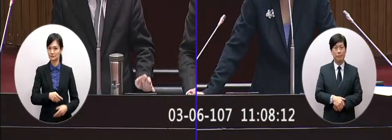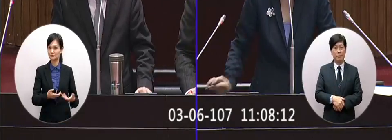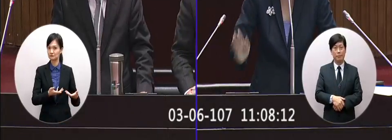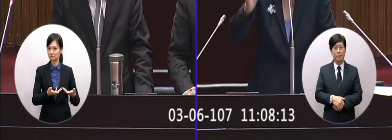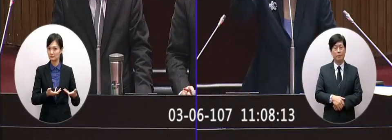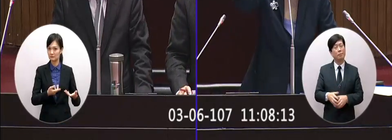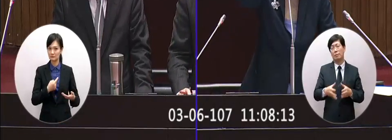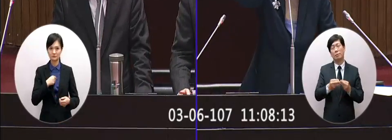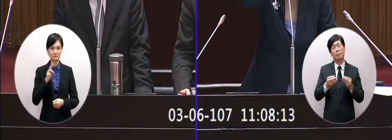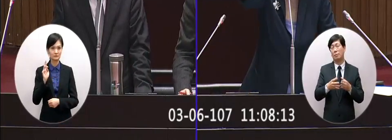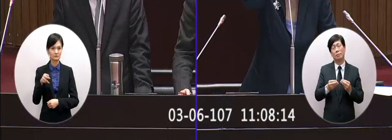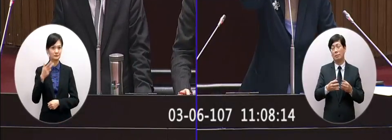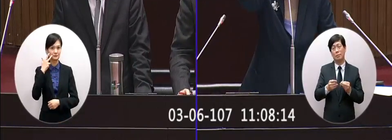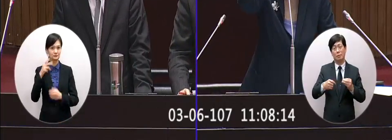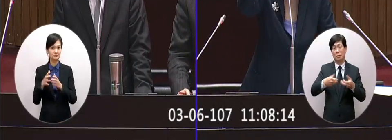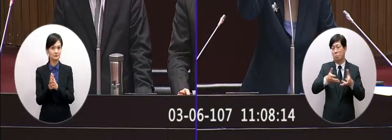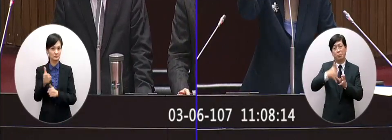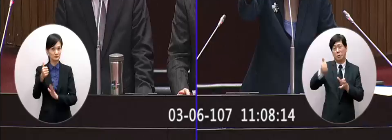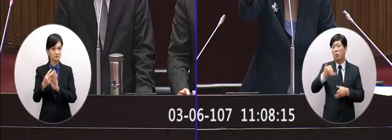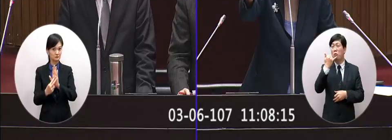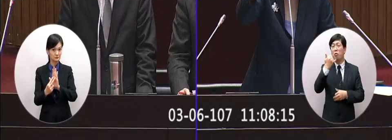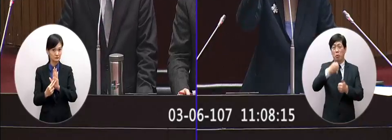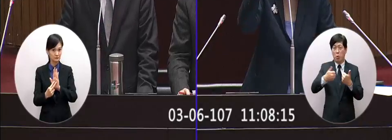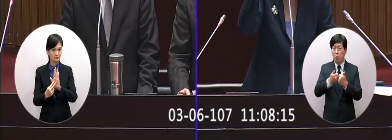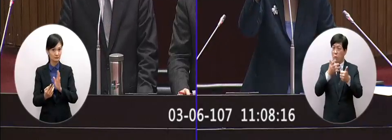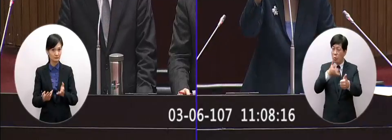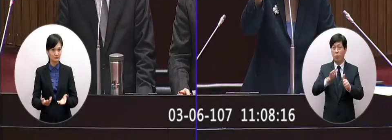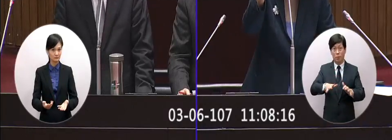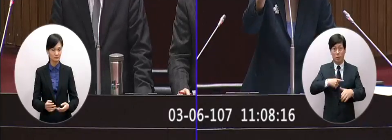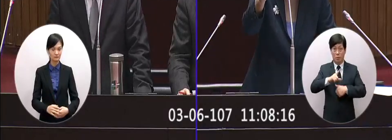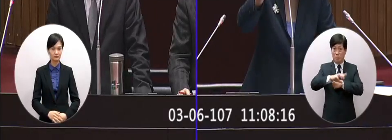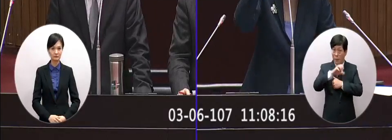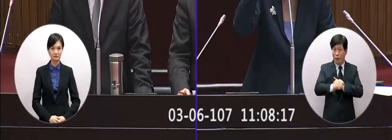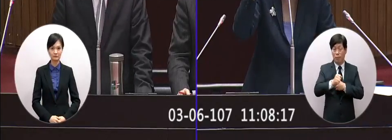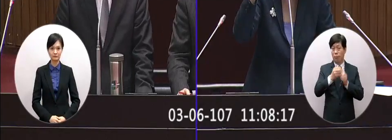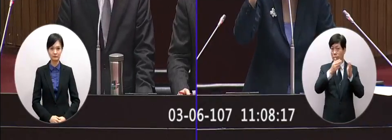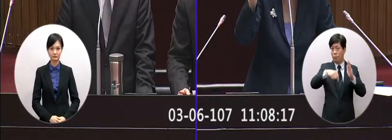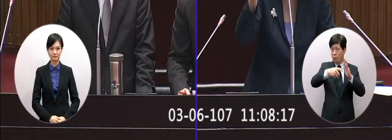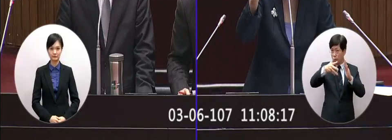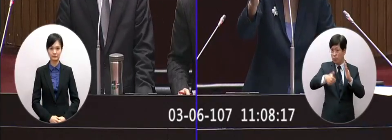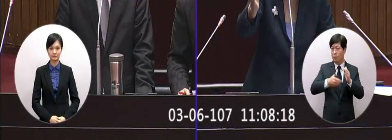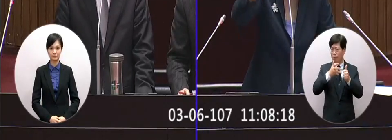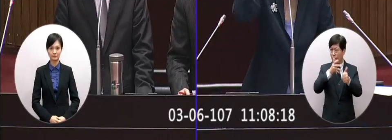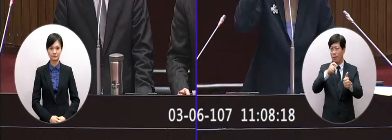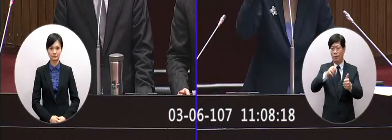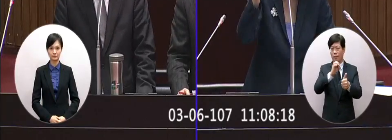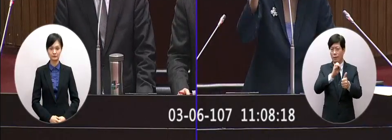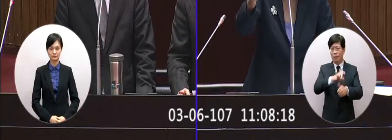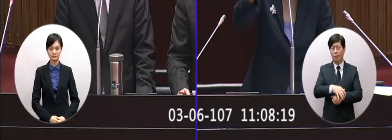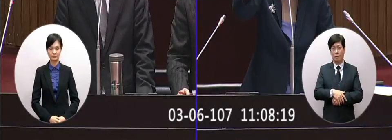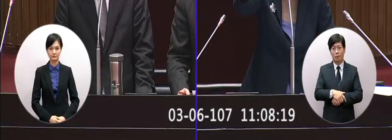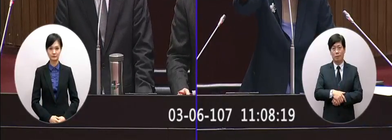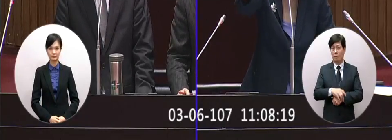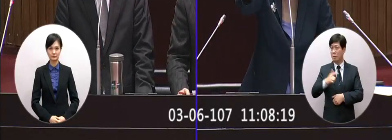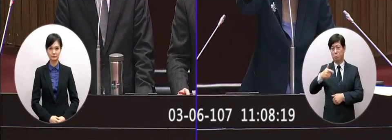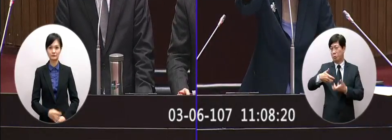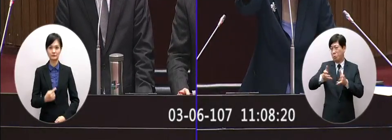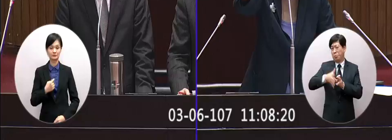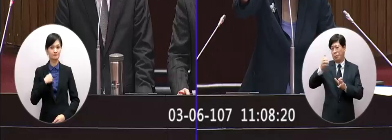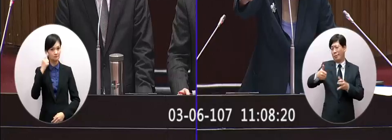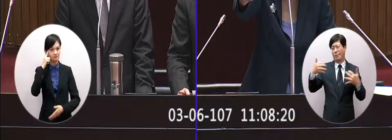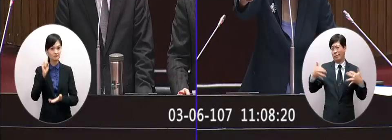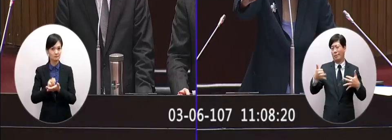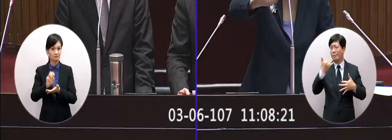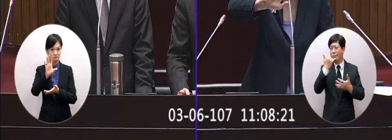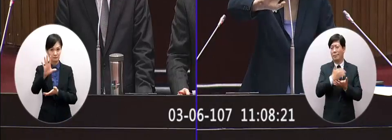是 不用 部长跟你说的？ 部长的部分我可以在委员会问他。我今天好不容易问到院长，我只是告诉你有这样的一个状况，因为这已经不是部长的层